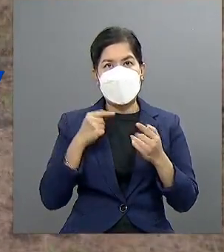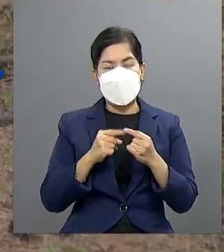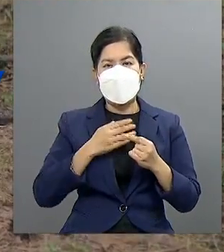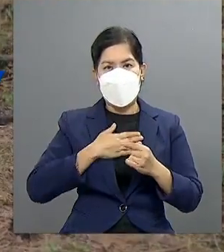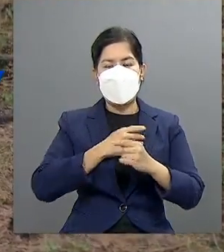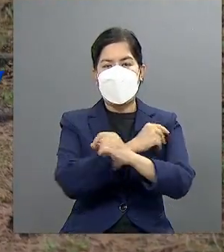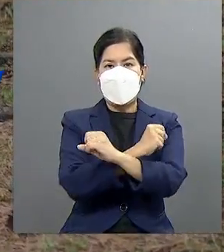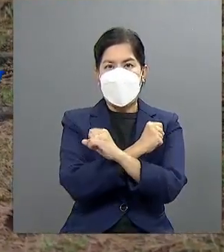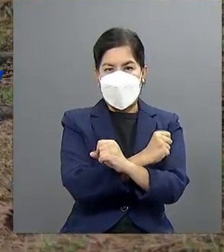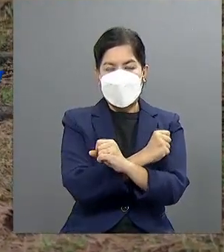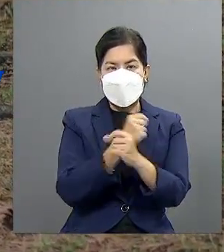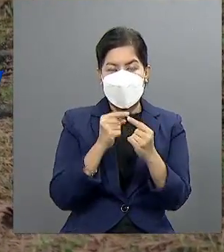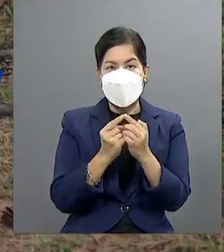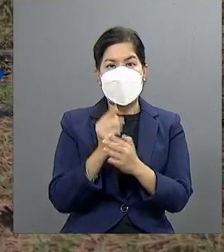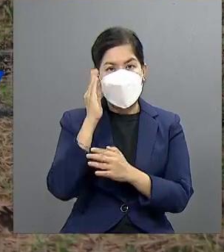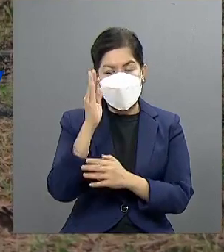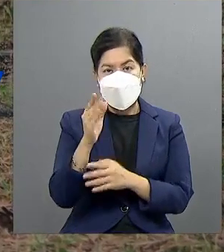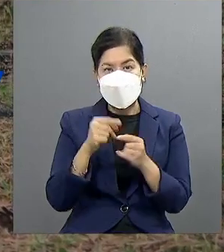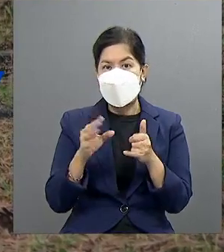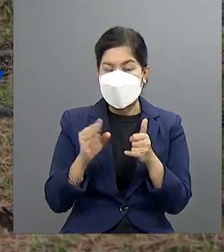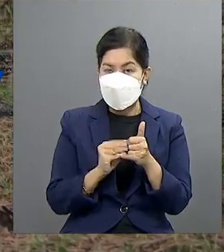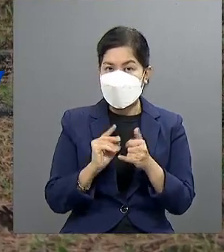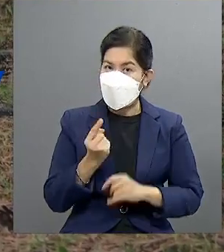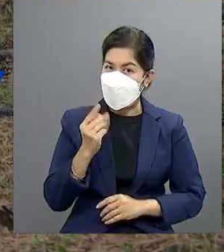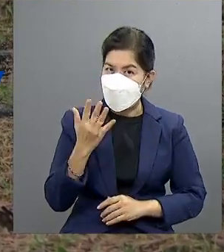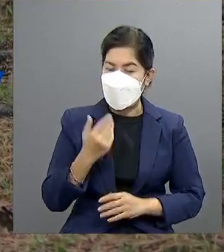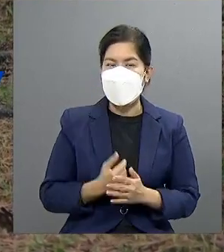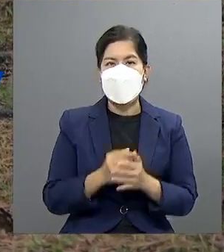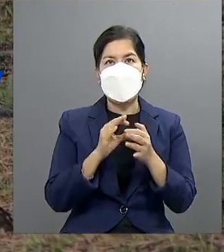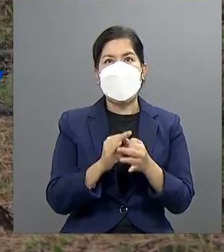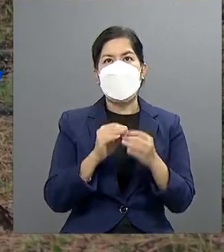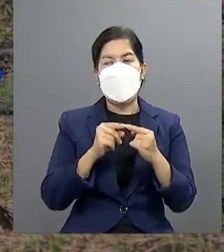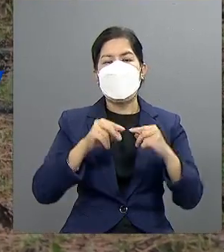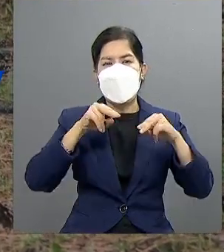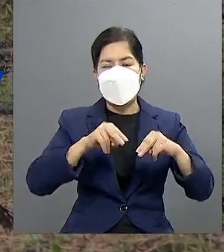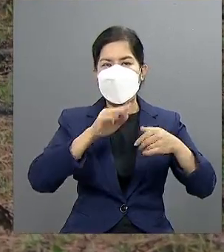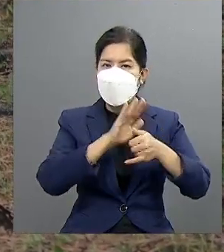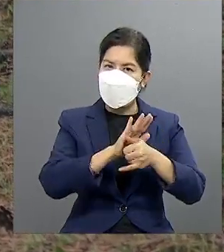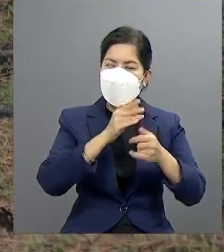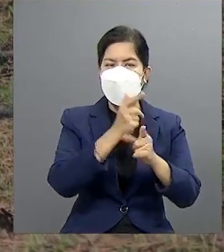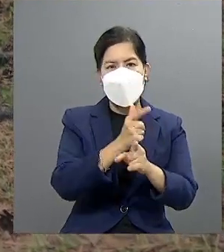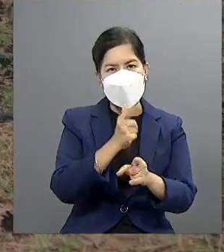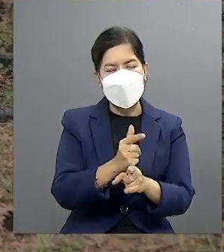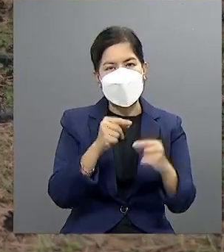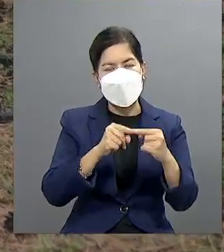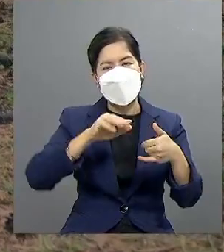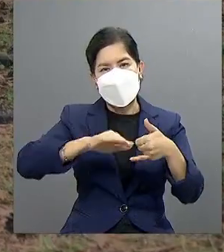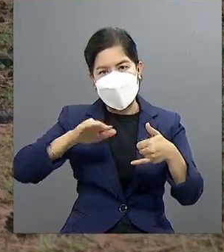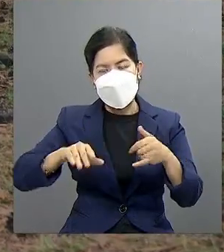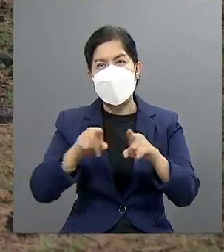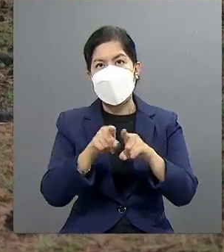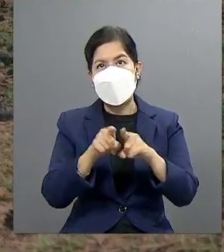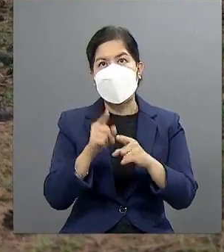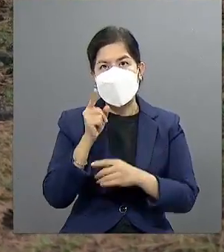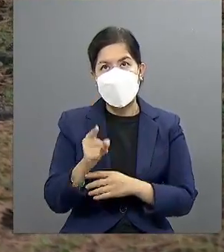ดเชื้อชนิดนั้นการเลี้ยงดูค่ะของเด็กเนี่ยต้องอยู่ในลักษณะสมดุลไม่มากหรือไม่น้อยเกินไปแล้วก็ต้องให้เด็กได้ออกมาสัมผัสธร